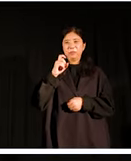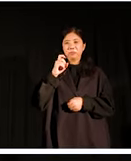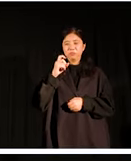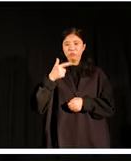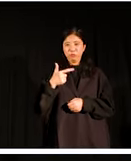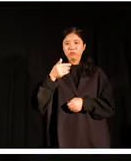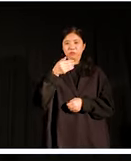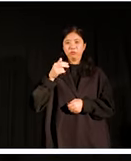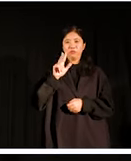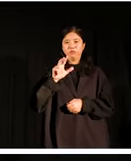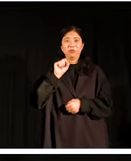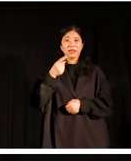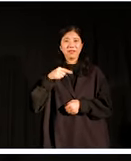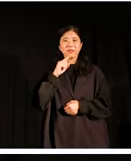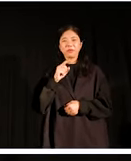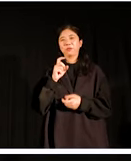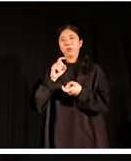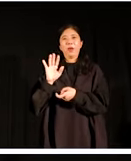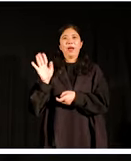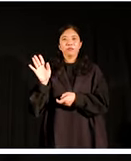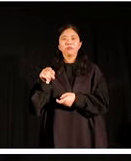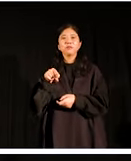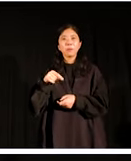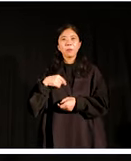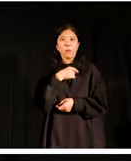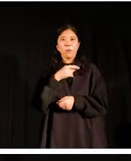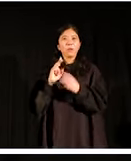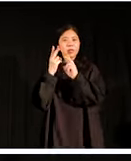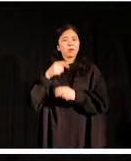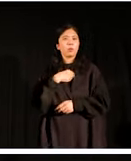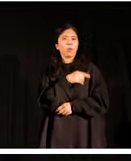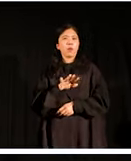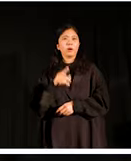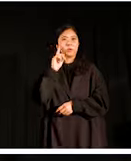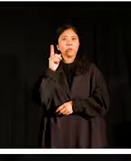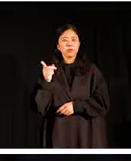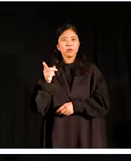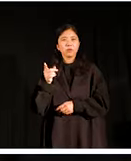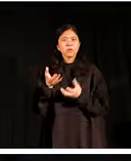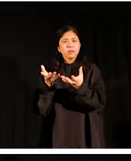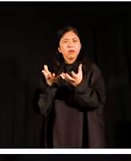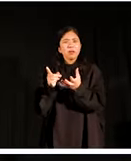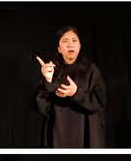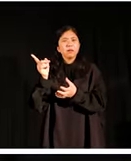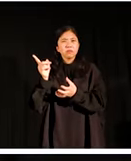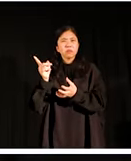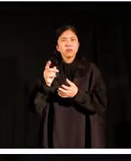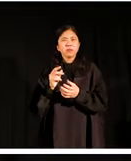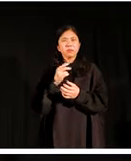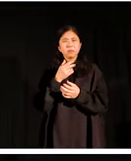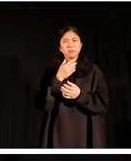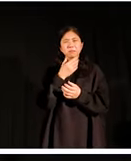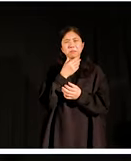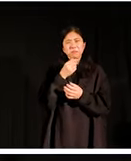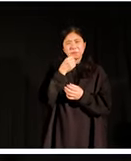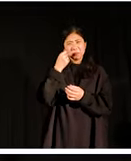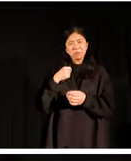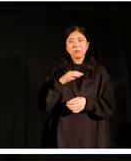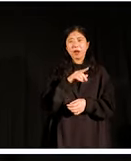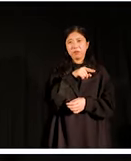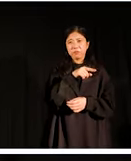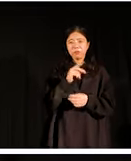思うんですよねだからあのまのの今震災もそうですけどウクライナもガザもそうですけど沖縄もそうですねあの